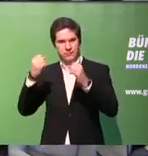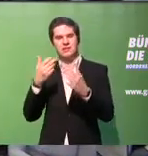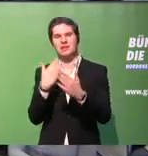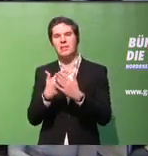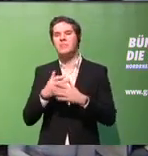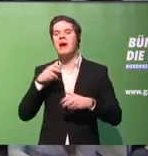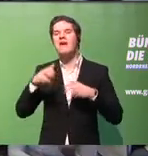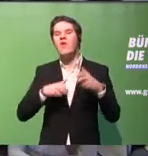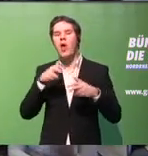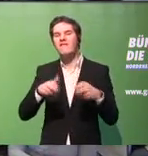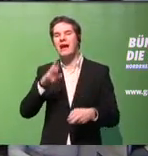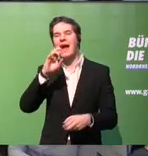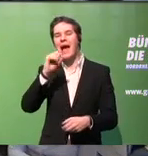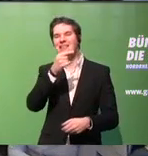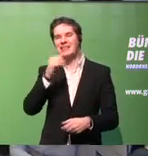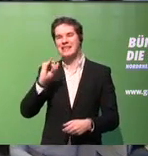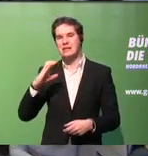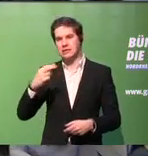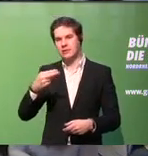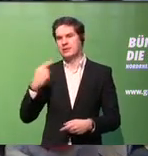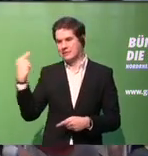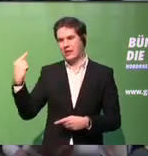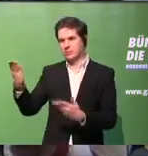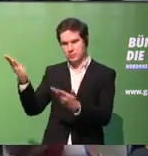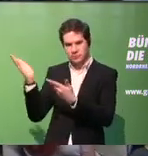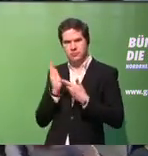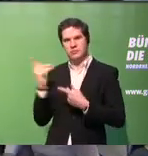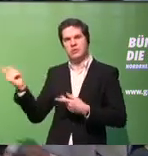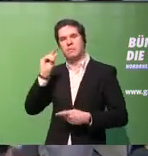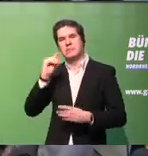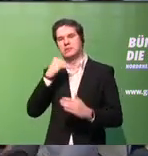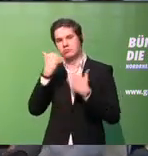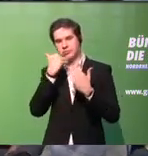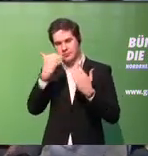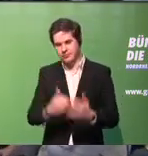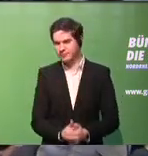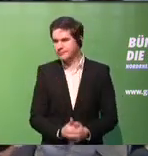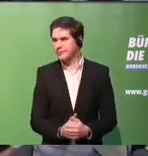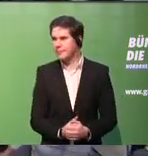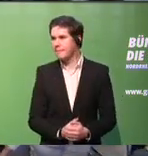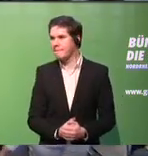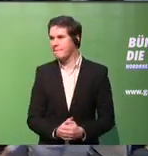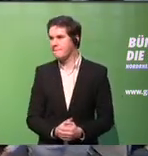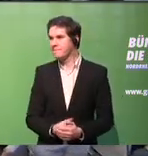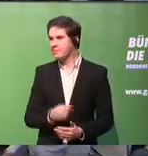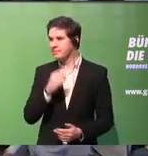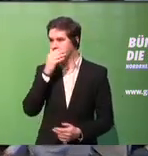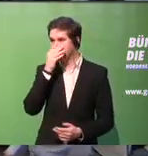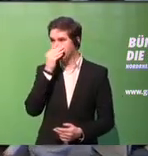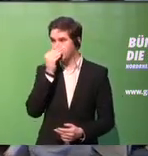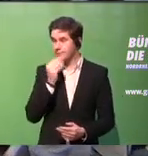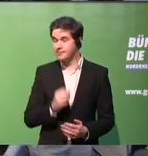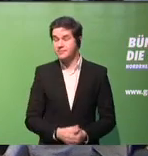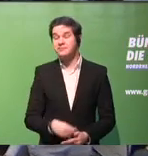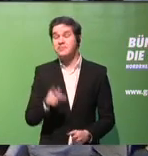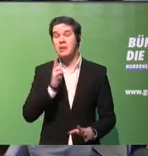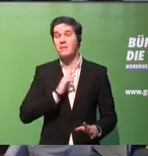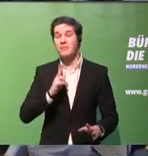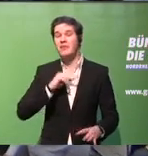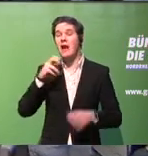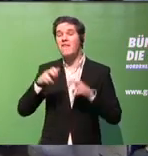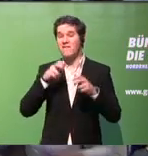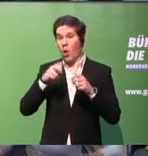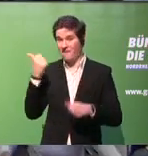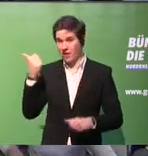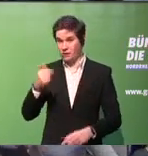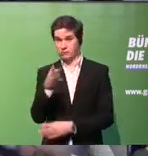den Wolfgang Rettig nach vorne bitten. Und der Wolfgang wird aber erst anfangen zu sprechen, wenn ihr